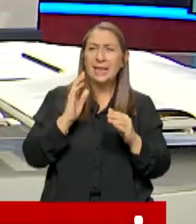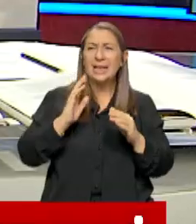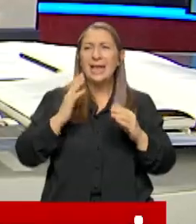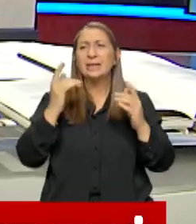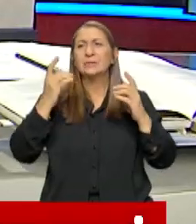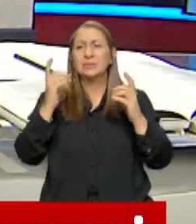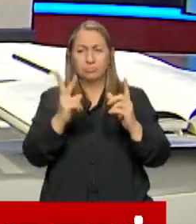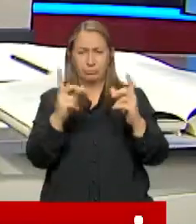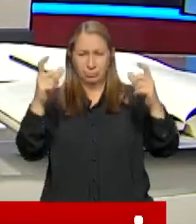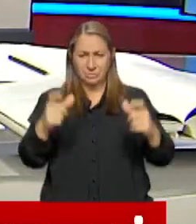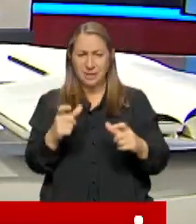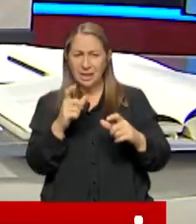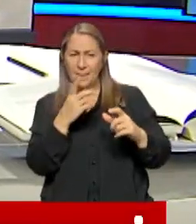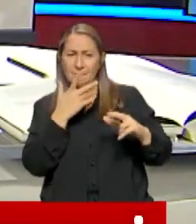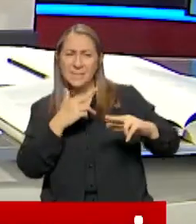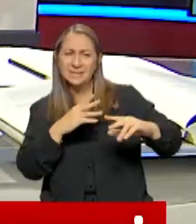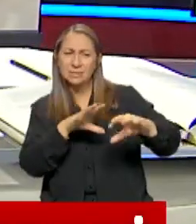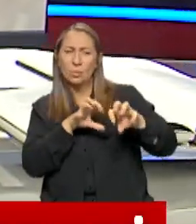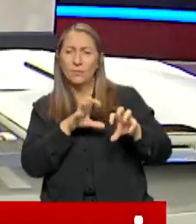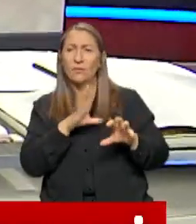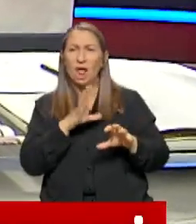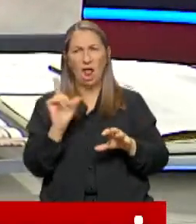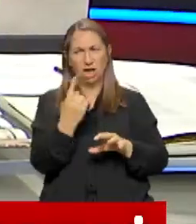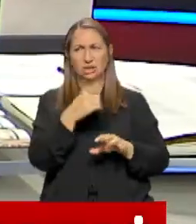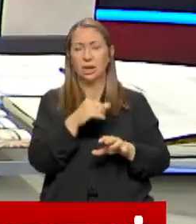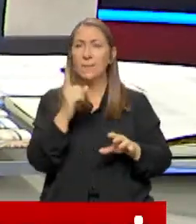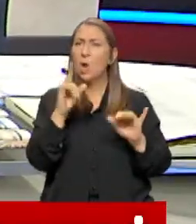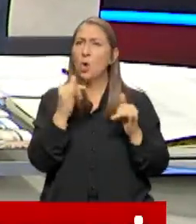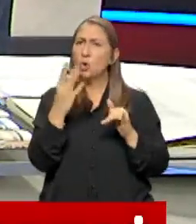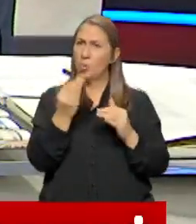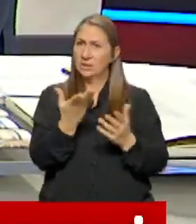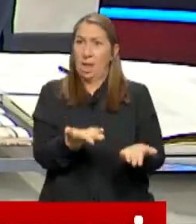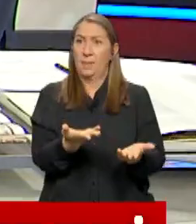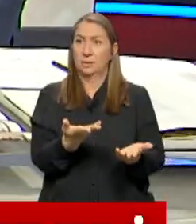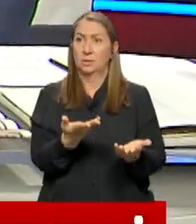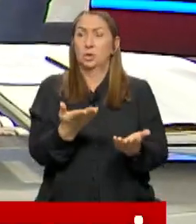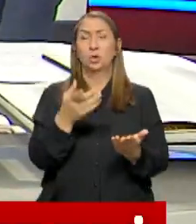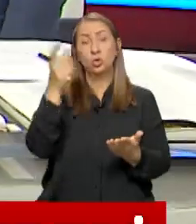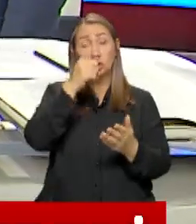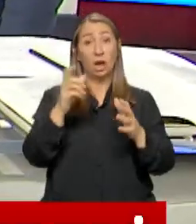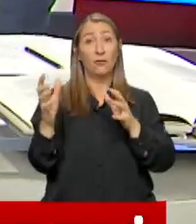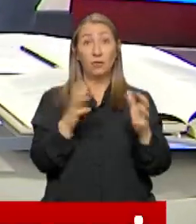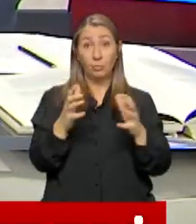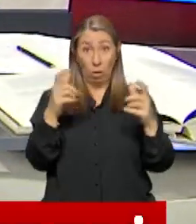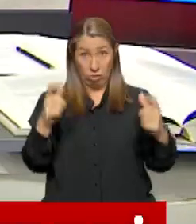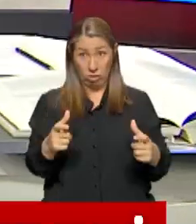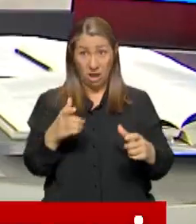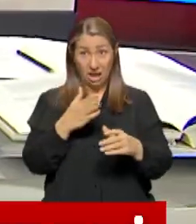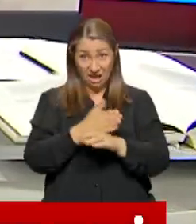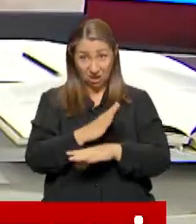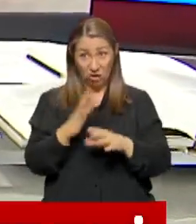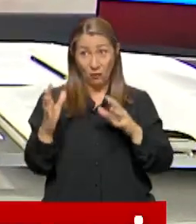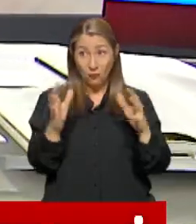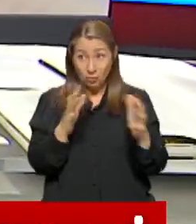yukarı taklit eder ilginçtir Yani bir oyun olmasına rağmen Türkiye'de futbol gerçekten